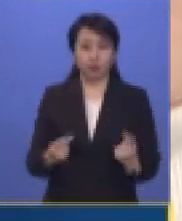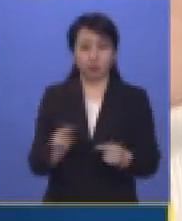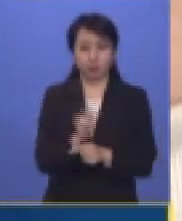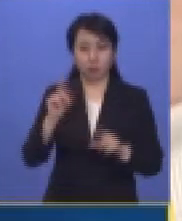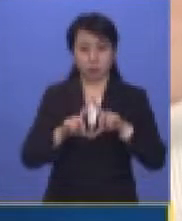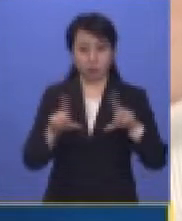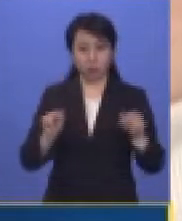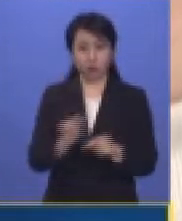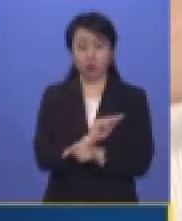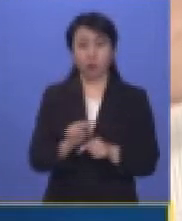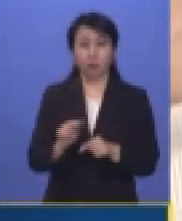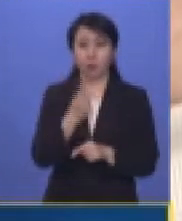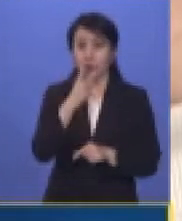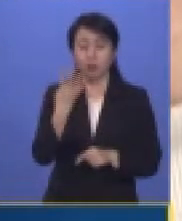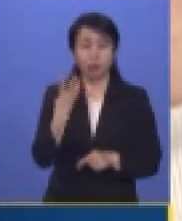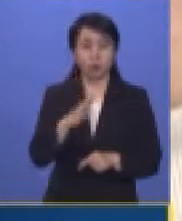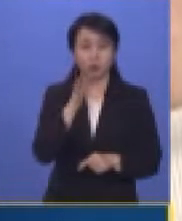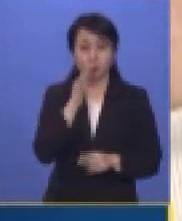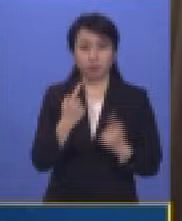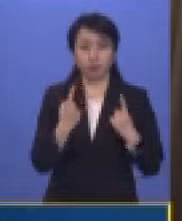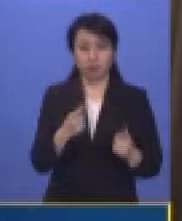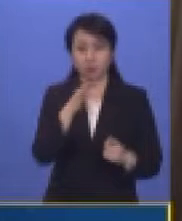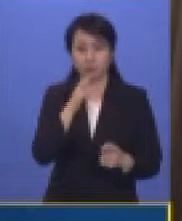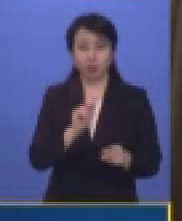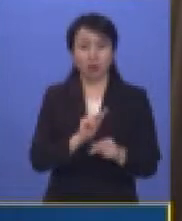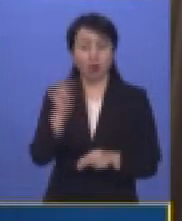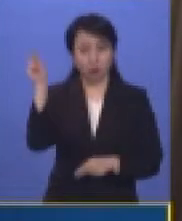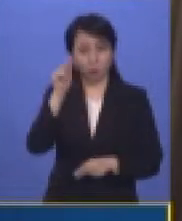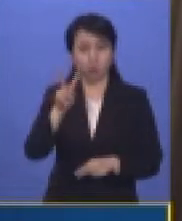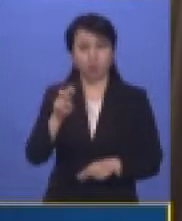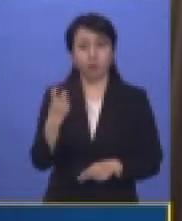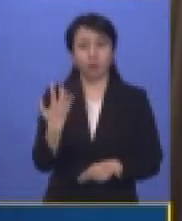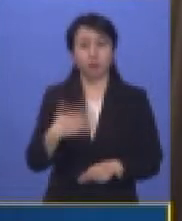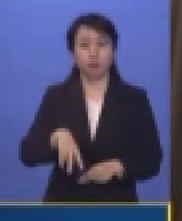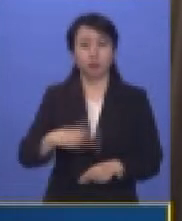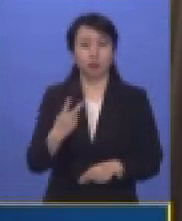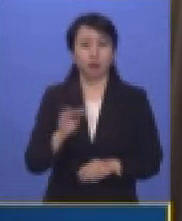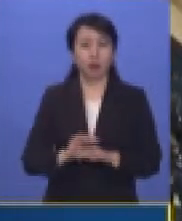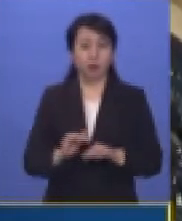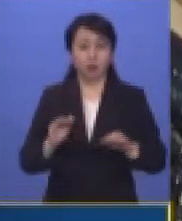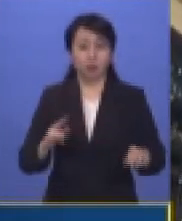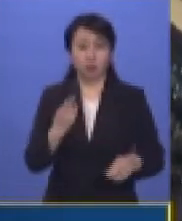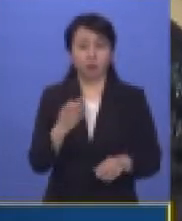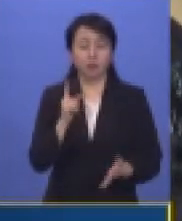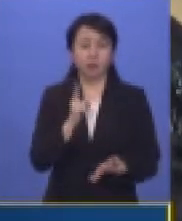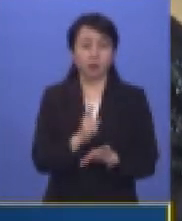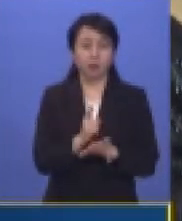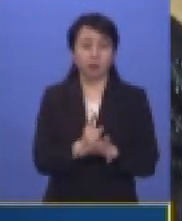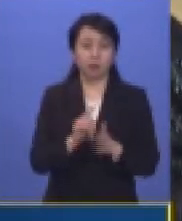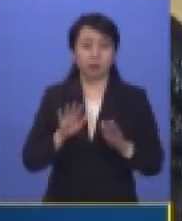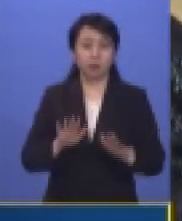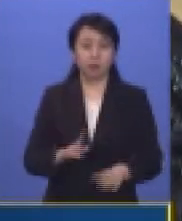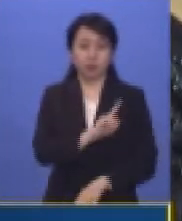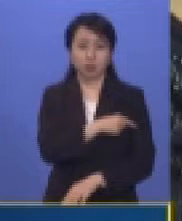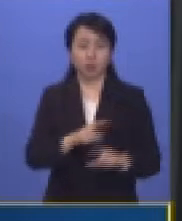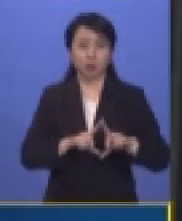школы. Ремонта здания не видела 40 лет. В настоящее время здесь обучается 252 ребенка. Также чкаловцы требуют придать местной